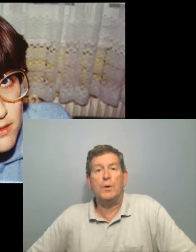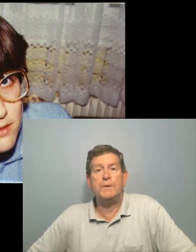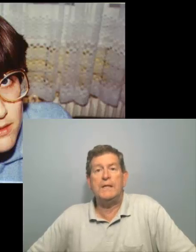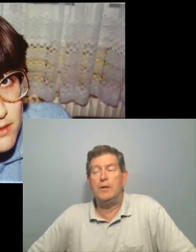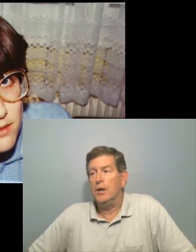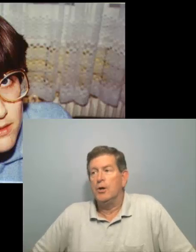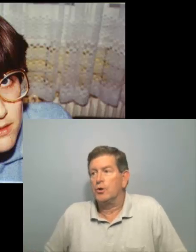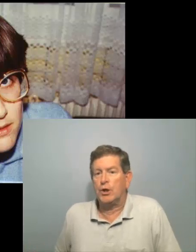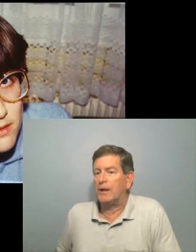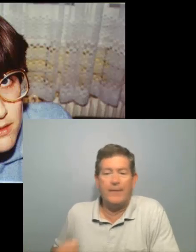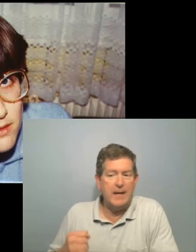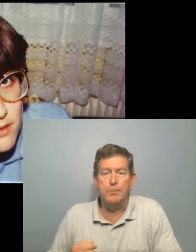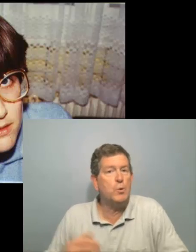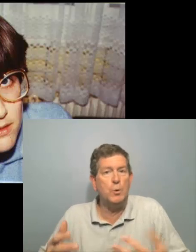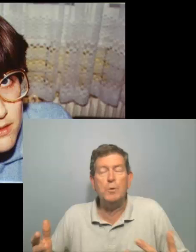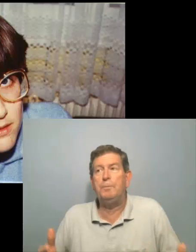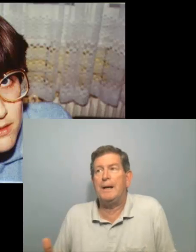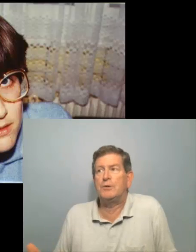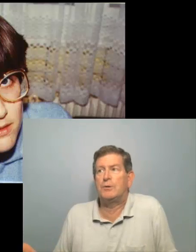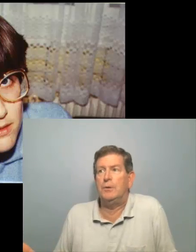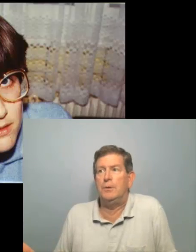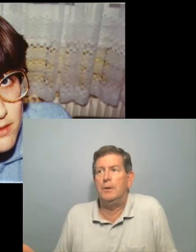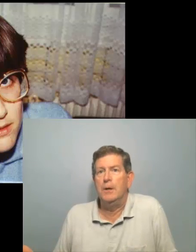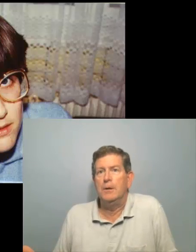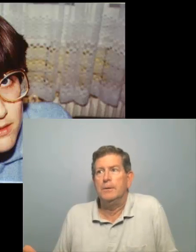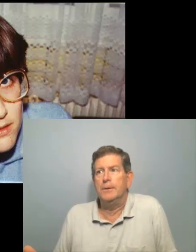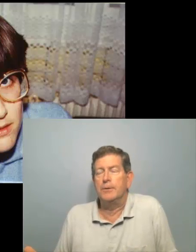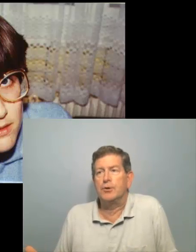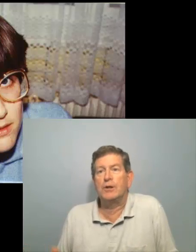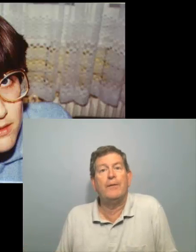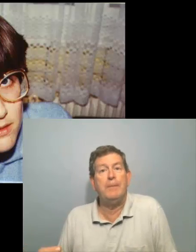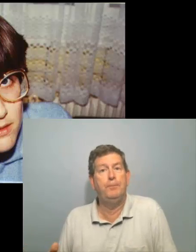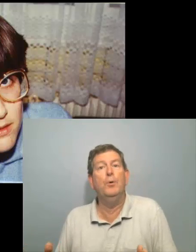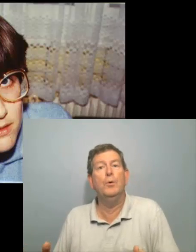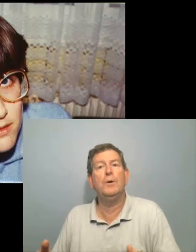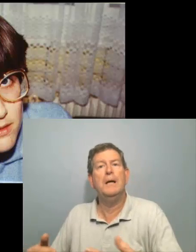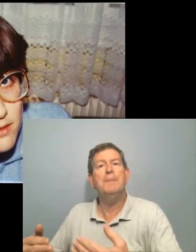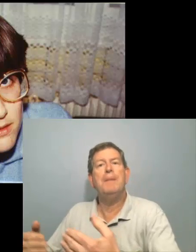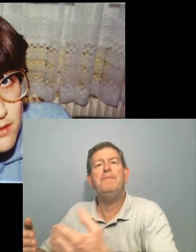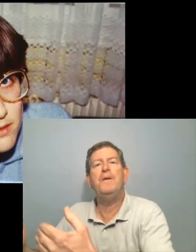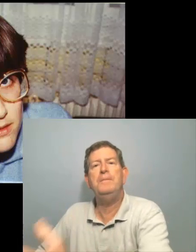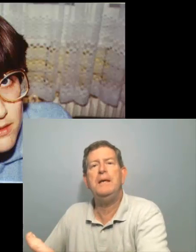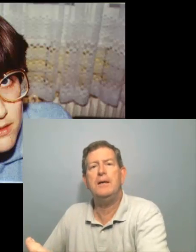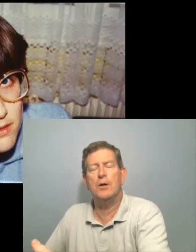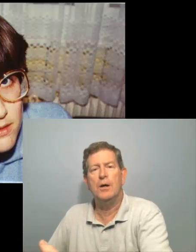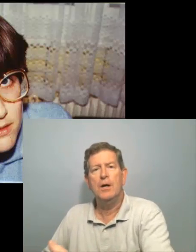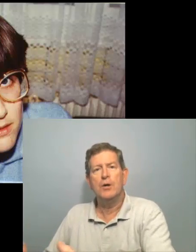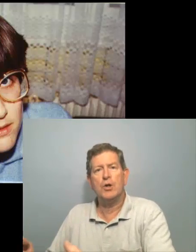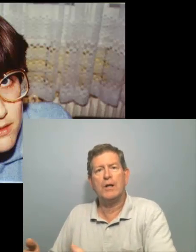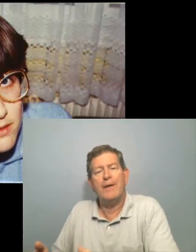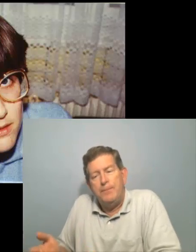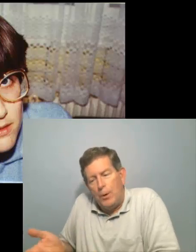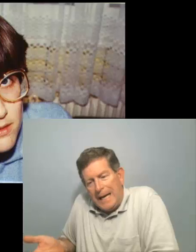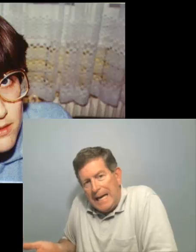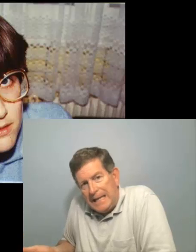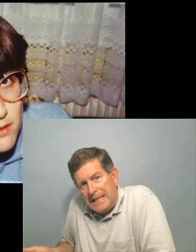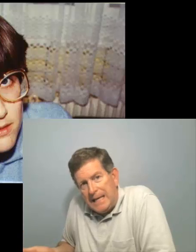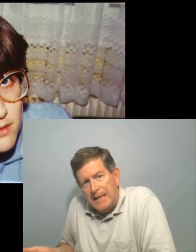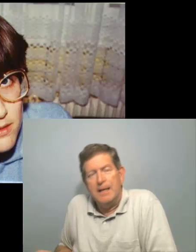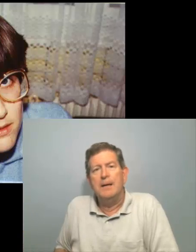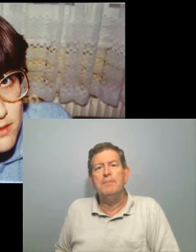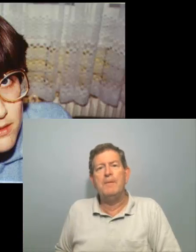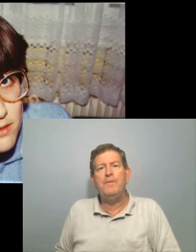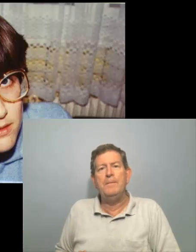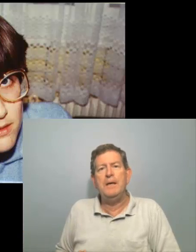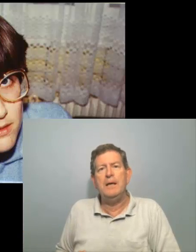Bon, John dit, je travaille beaucoup parce que je travaille pour ma famille. Je travaille pour